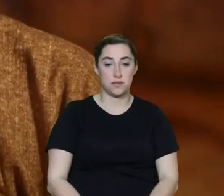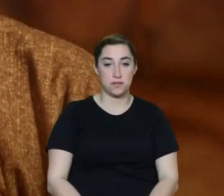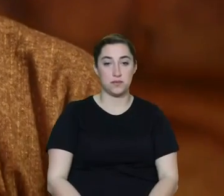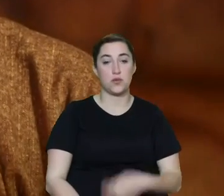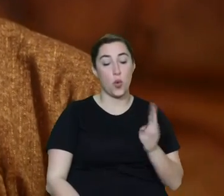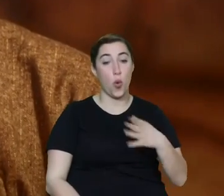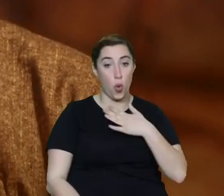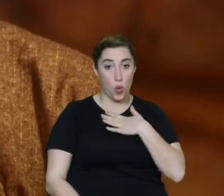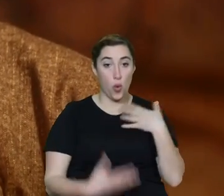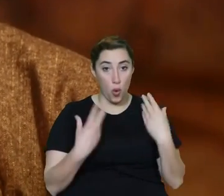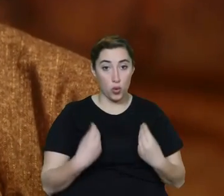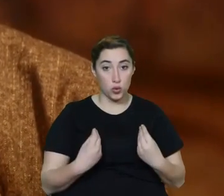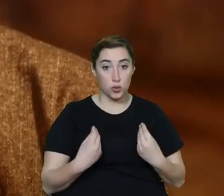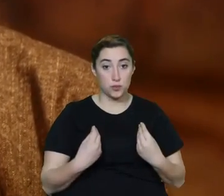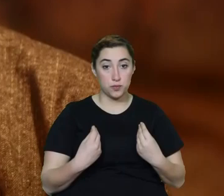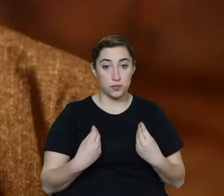Öldüm.